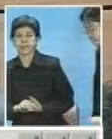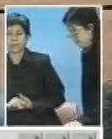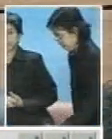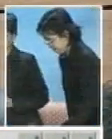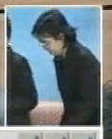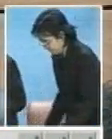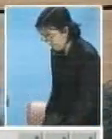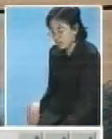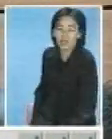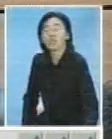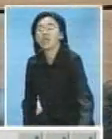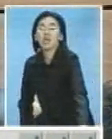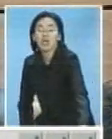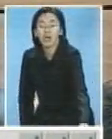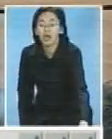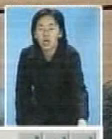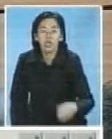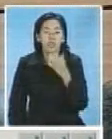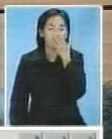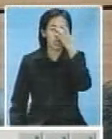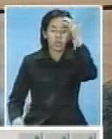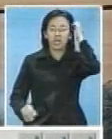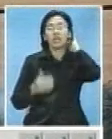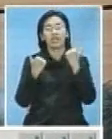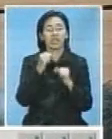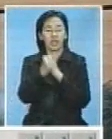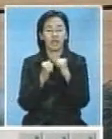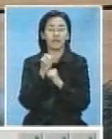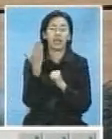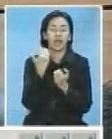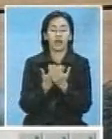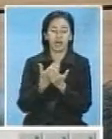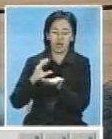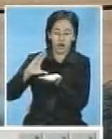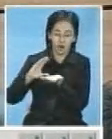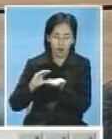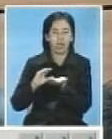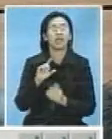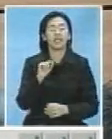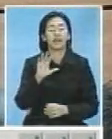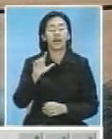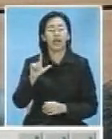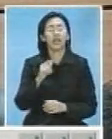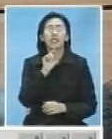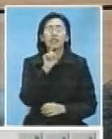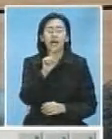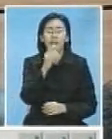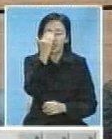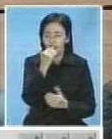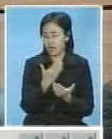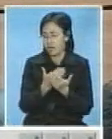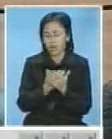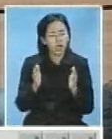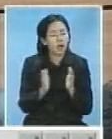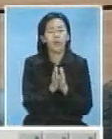การเมืองภาคพลเมือง22ล้านอันนี้ลดมาจากปีที่แล้วที่มีอยู่65ล้านถามว่าทำไมไม่เอาไปรวมกัน